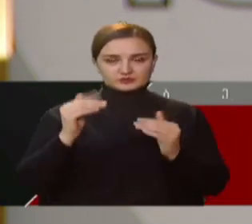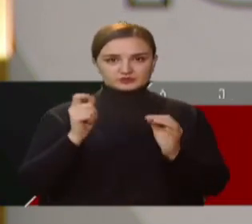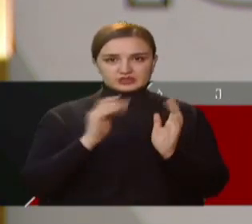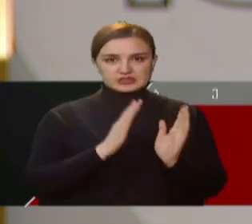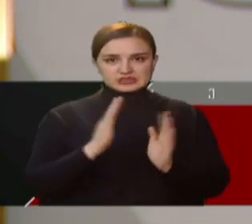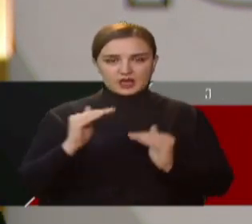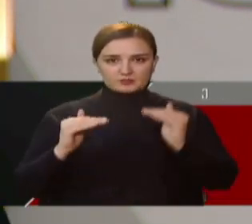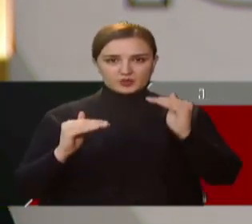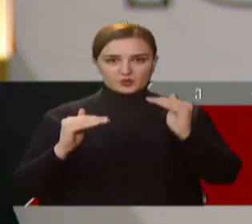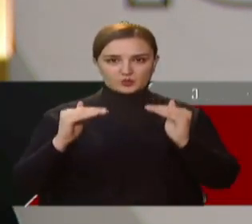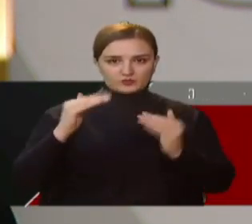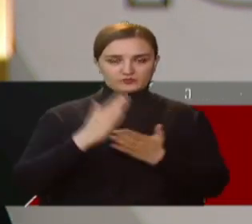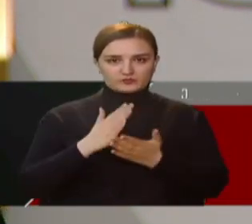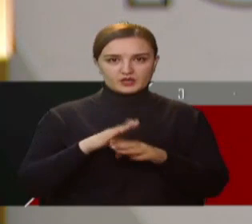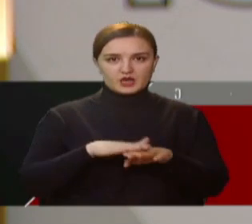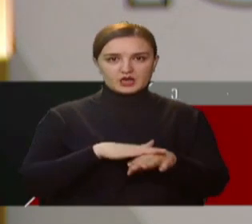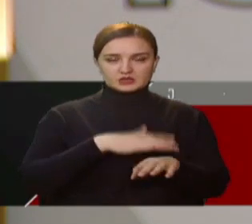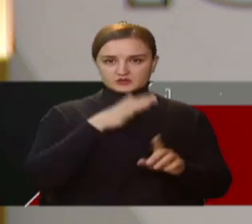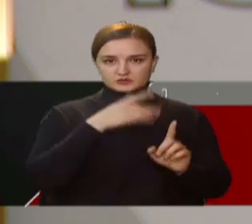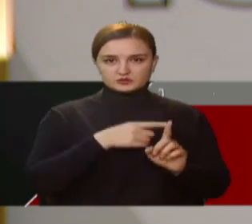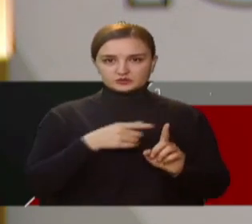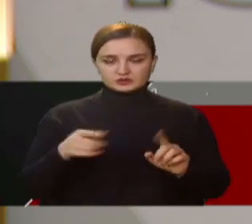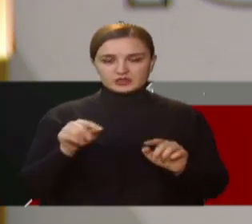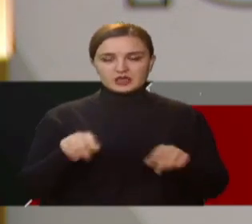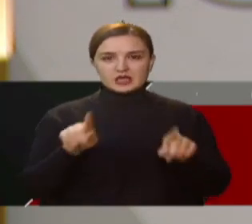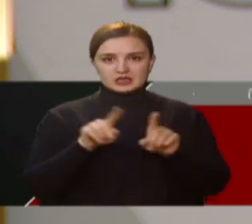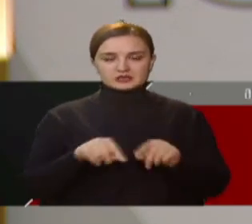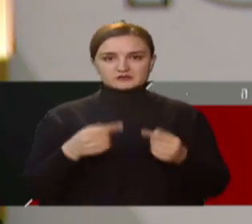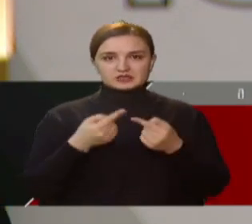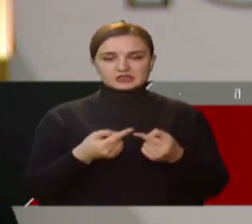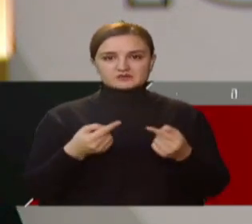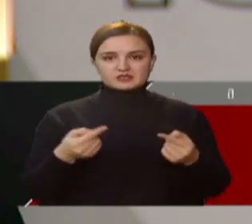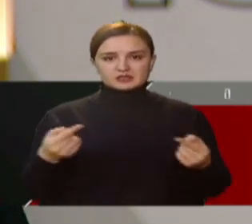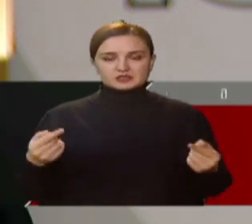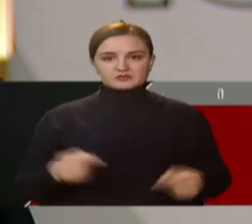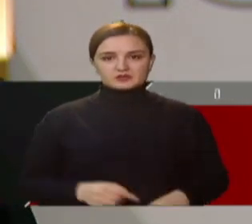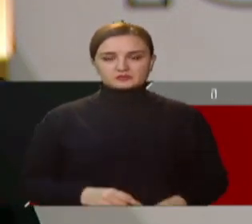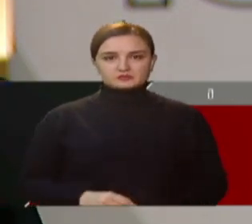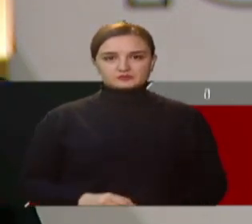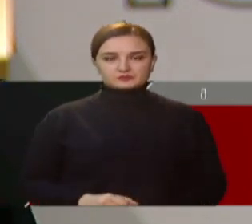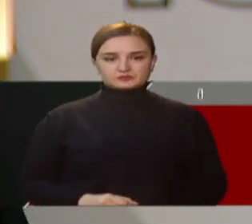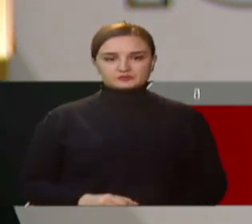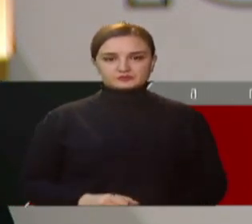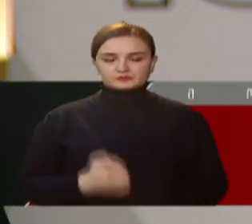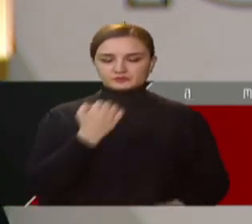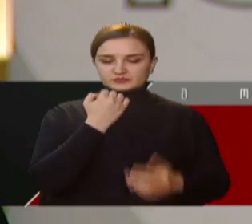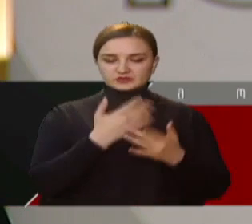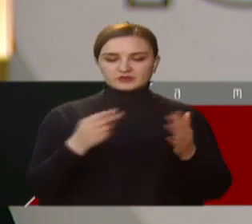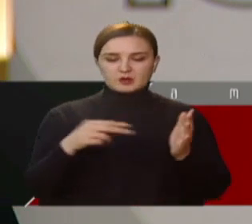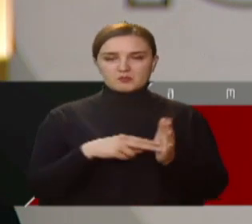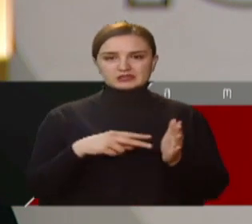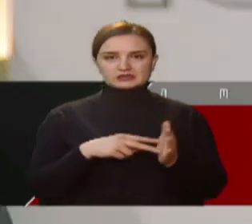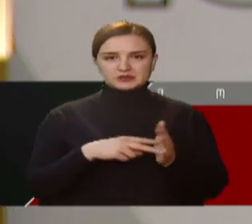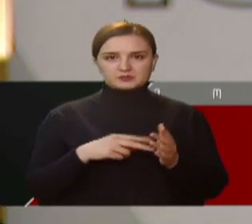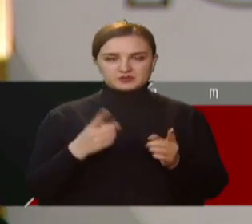stabiluri da mqari khangzlivi drois ganmavlobashi amave dros svada sva საქონლის ფასები